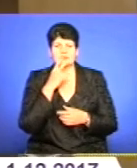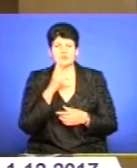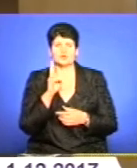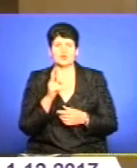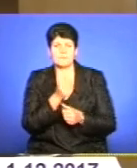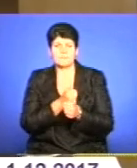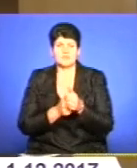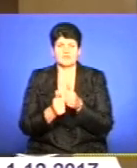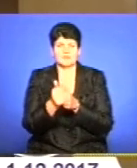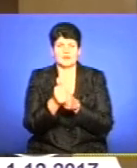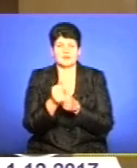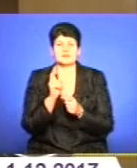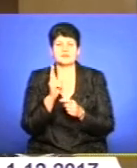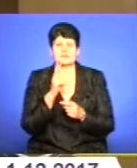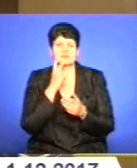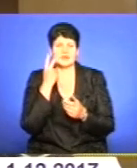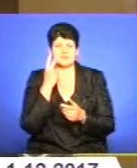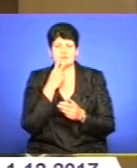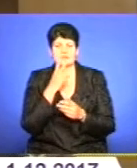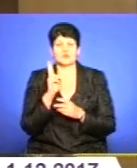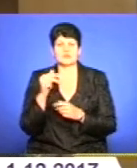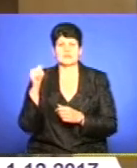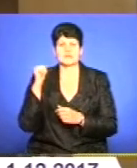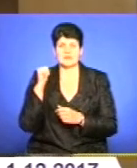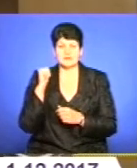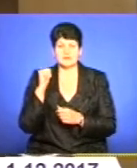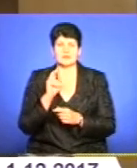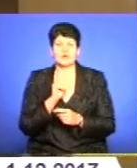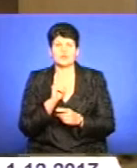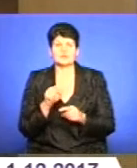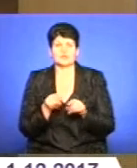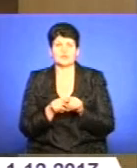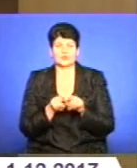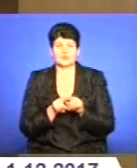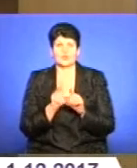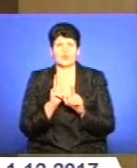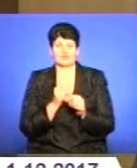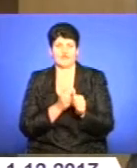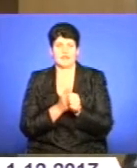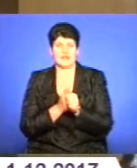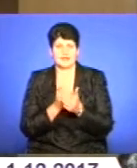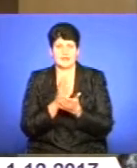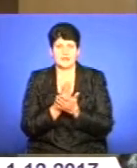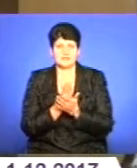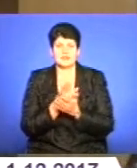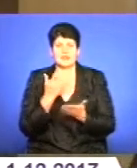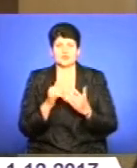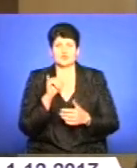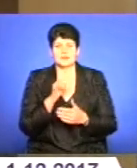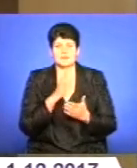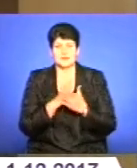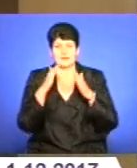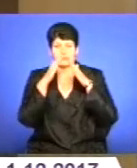впереді тебе, а завжди дивись, хто ззаді тебе. Тому що для когось ти також впереді. І якщо в тебе є дах